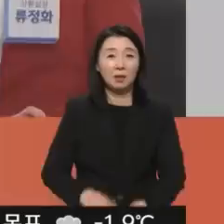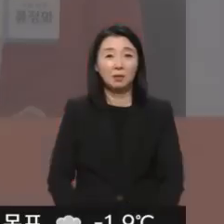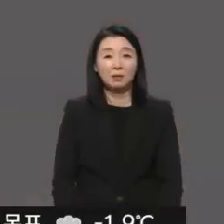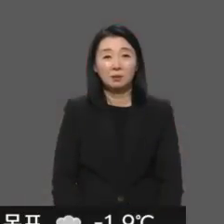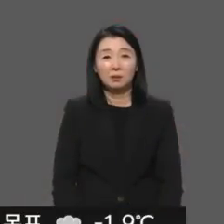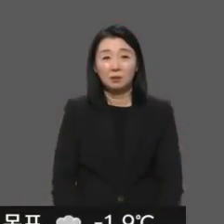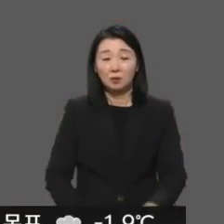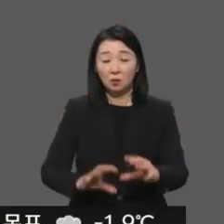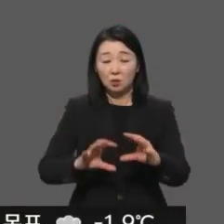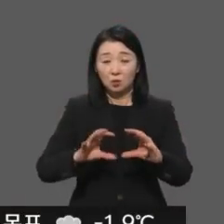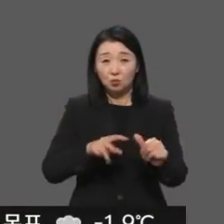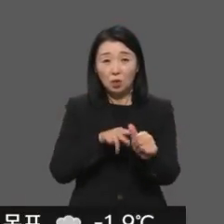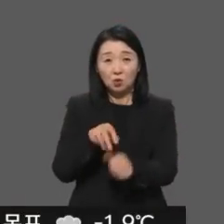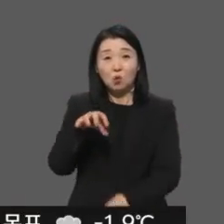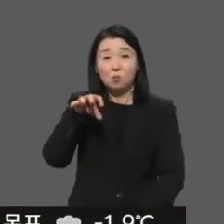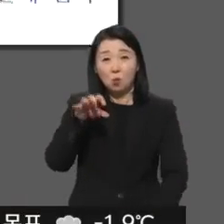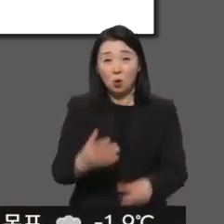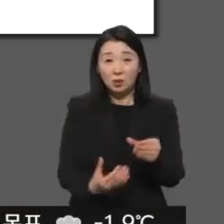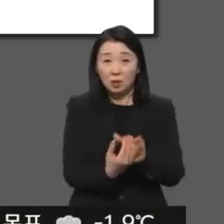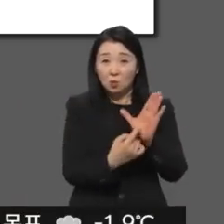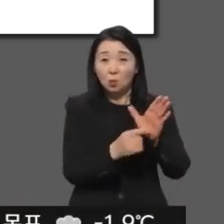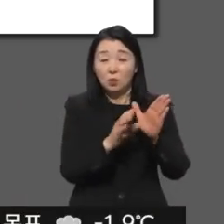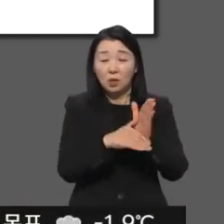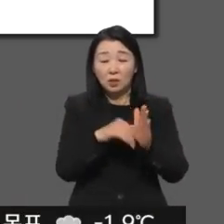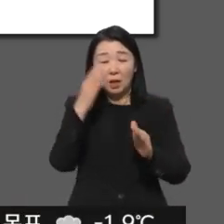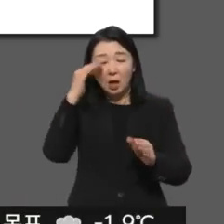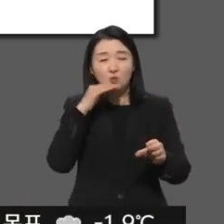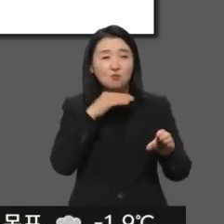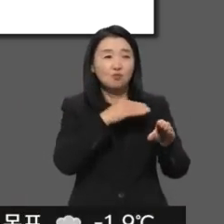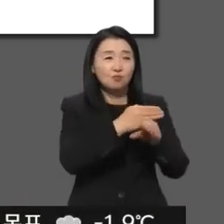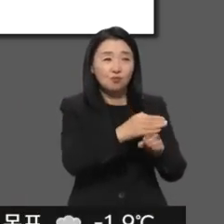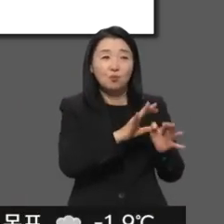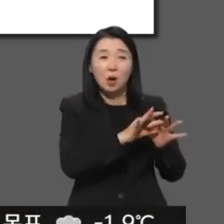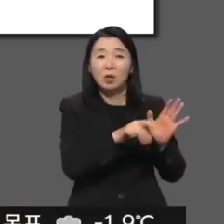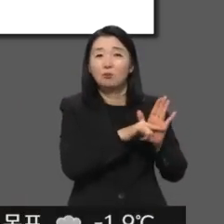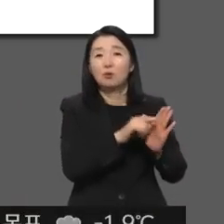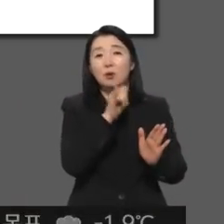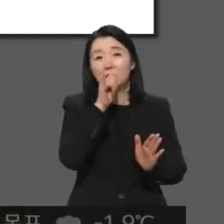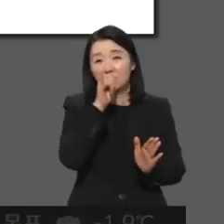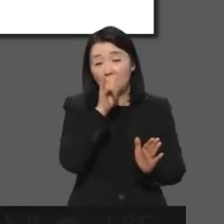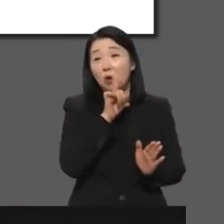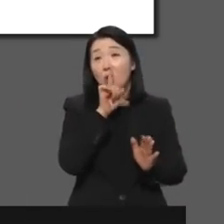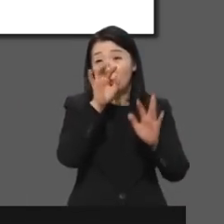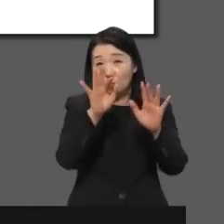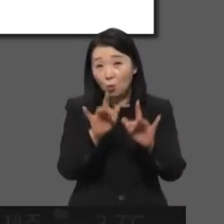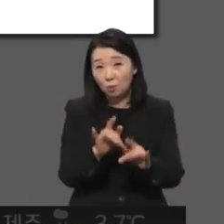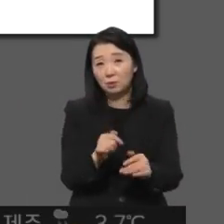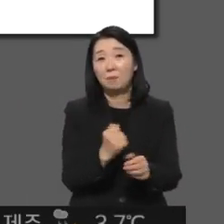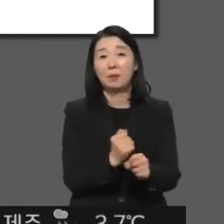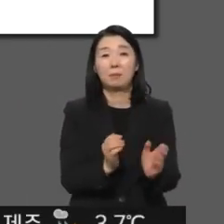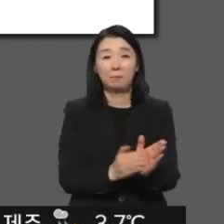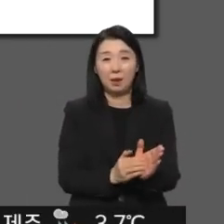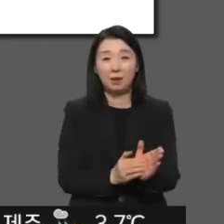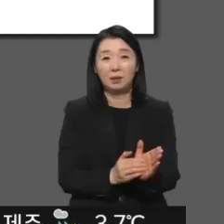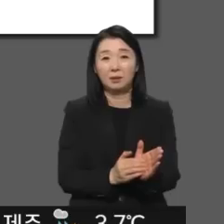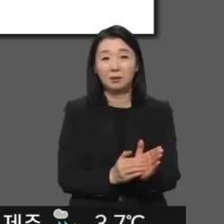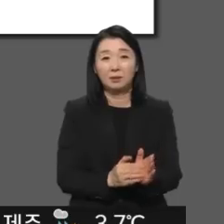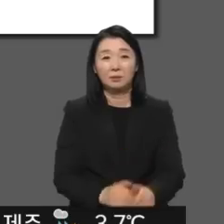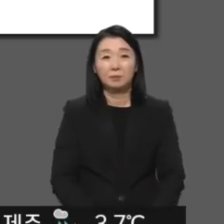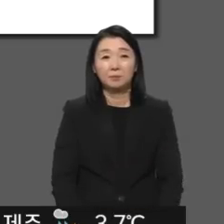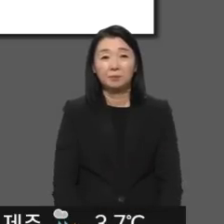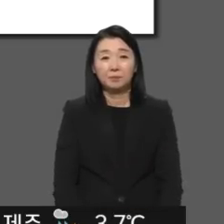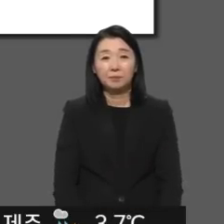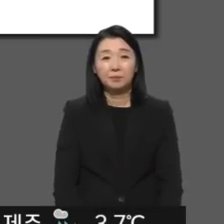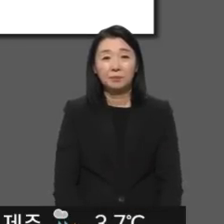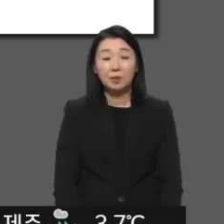당시 국정원은 사건이 공개될 경우에 남북관계 개선에 부정적인 영향을 미친다는 내용의 보고서를 작성했다. 이런 보도가 나온 데